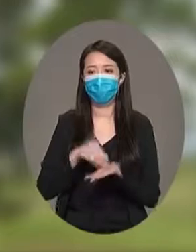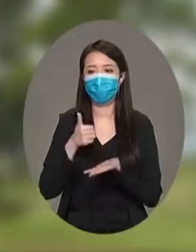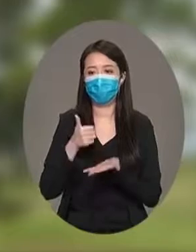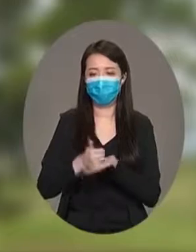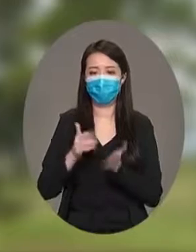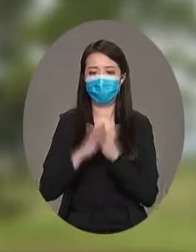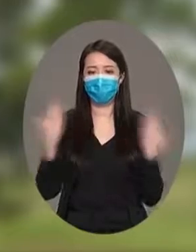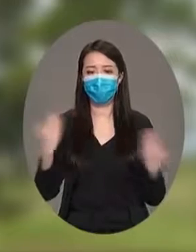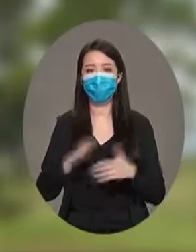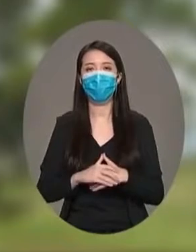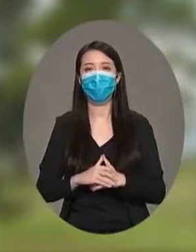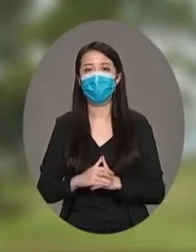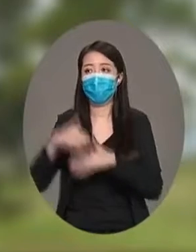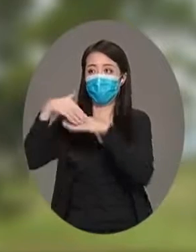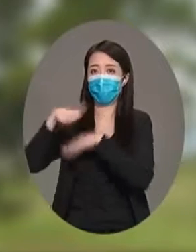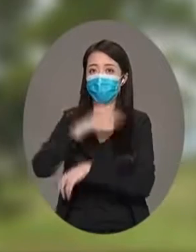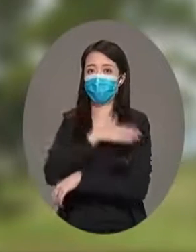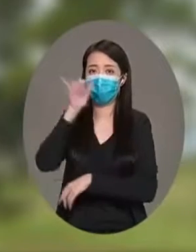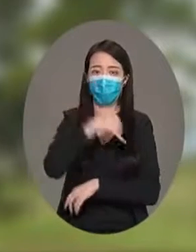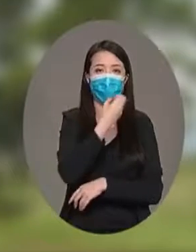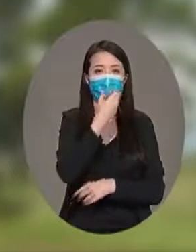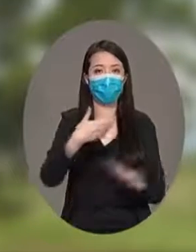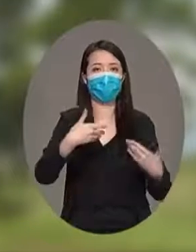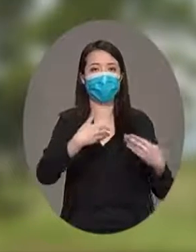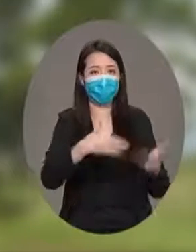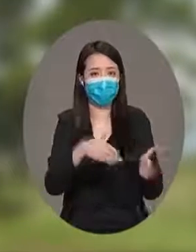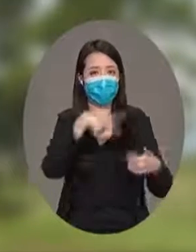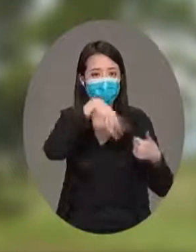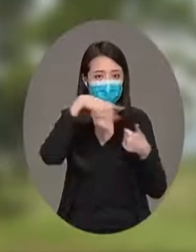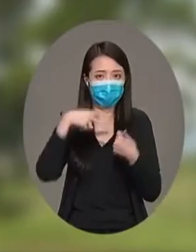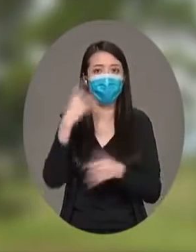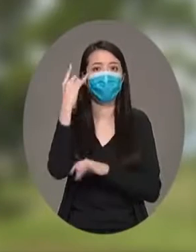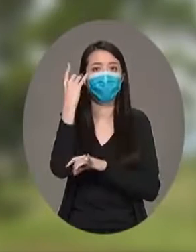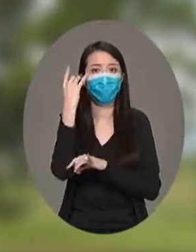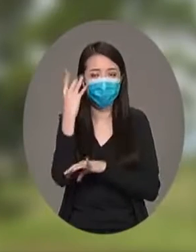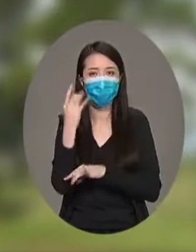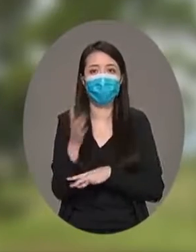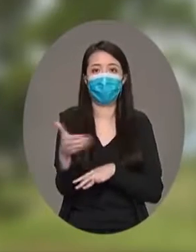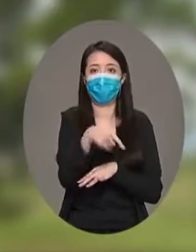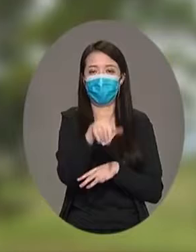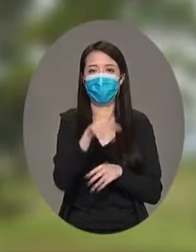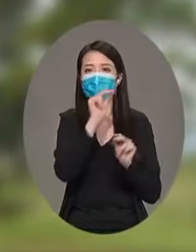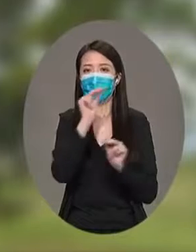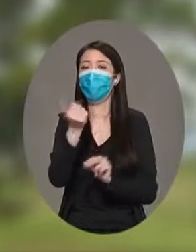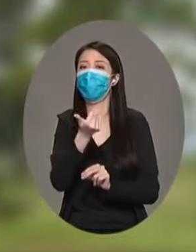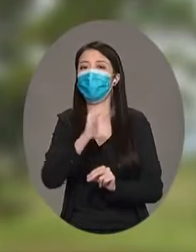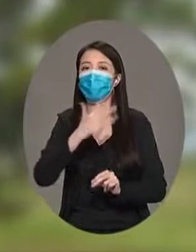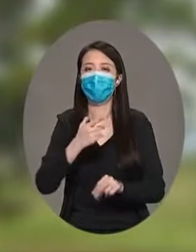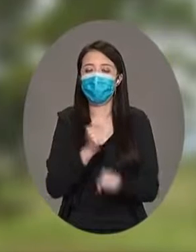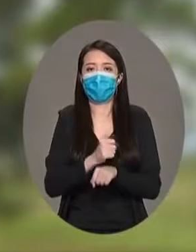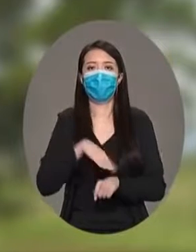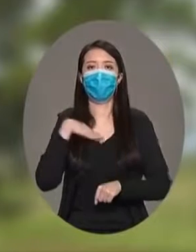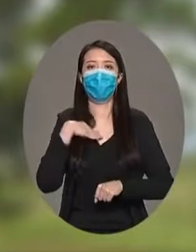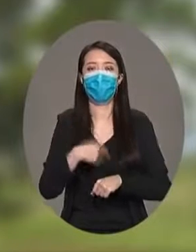導，工抵港外佣隔離的大嶼山竹篙灣檢疫中心恢復預約，但幾分鐘內已經爆